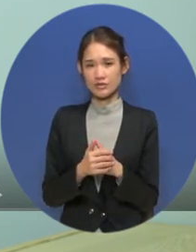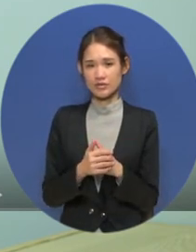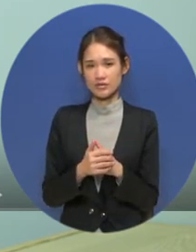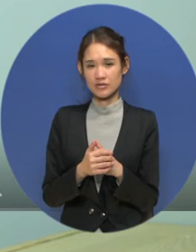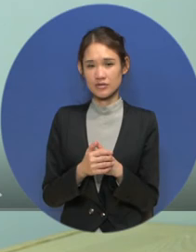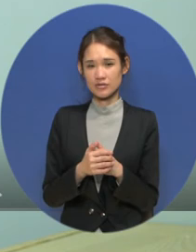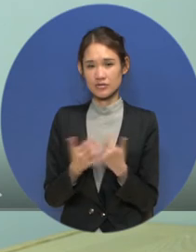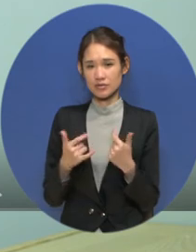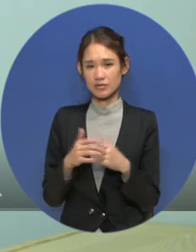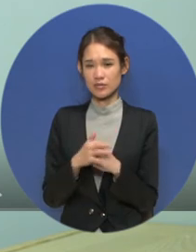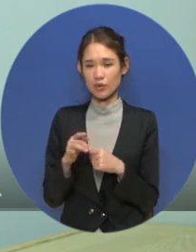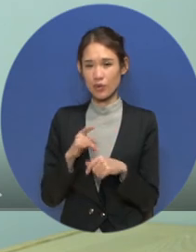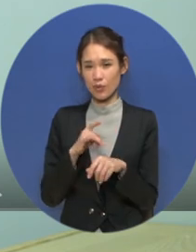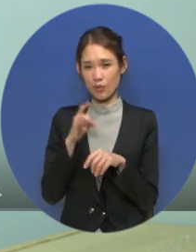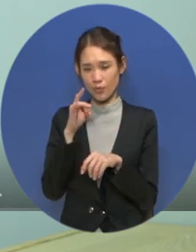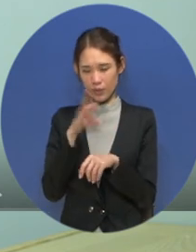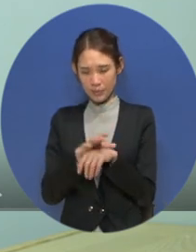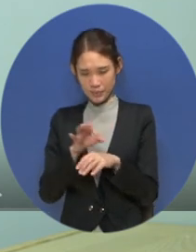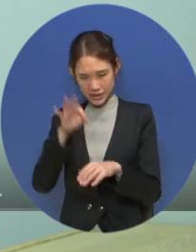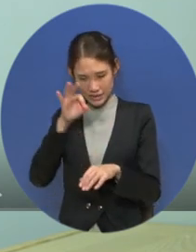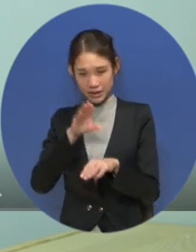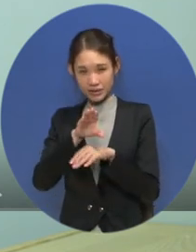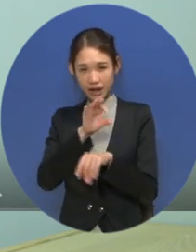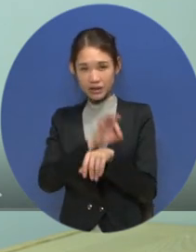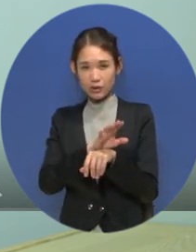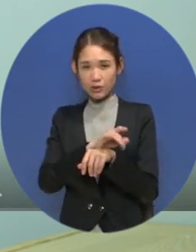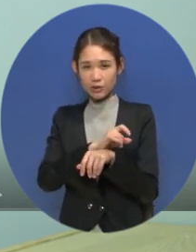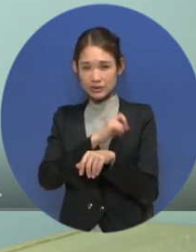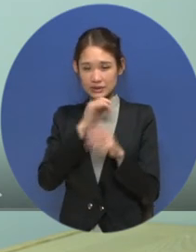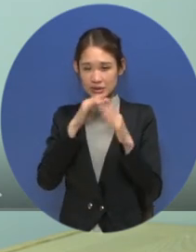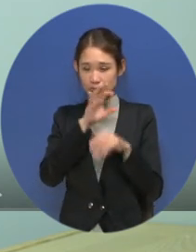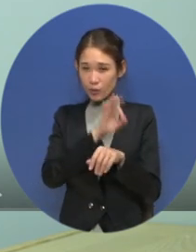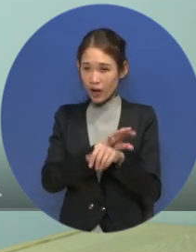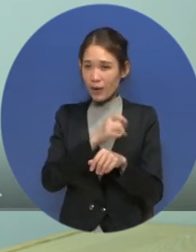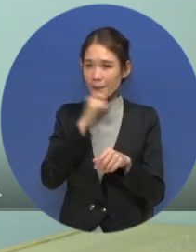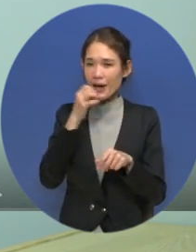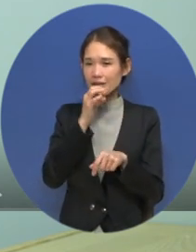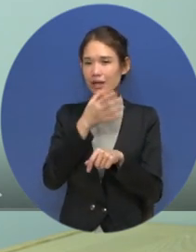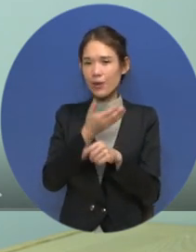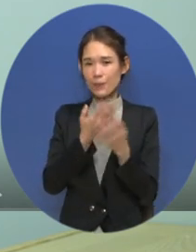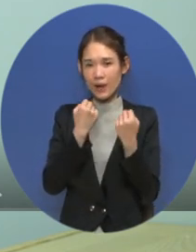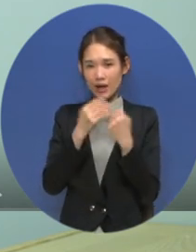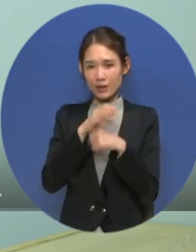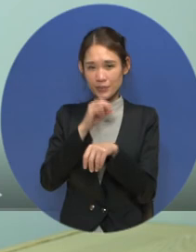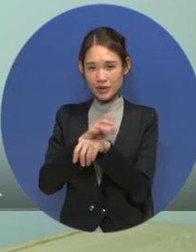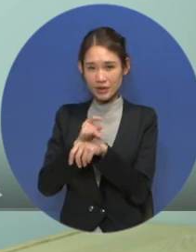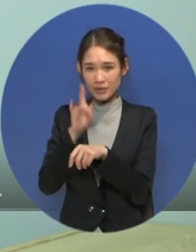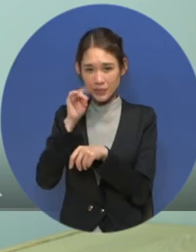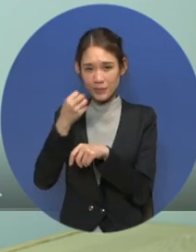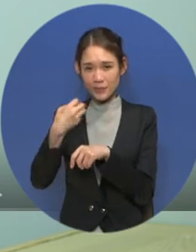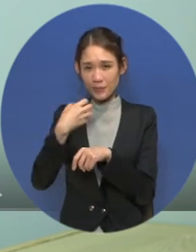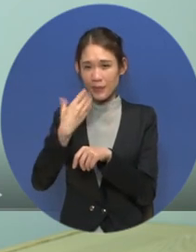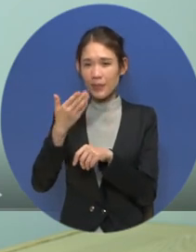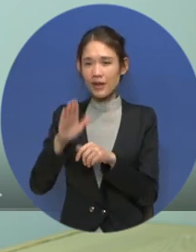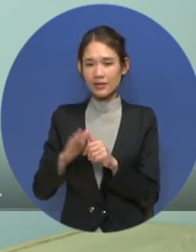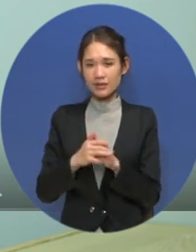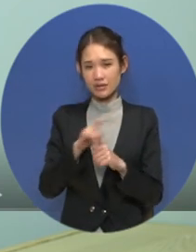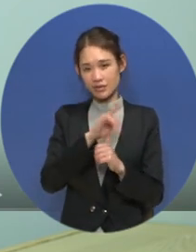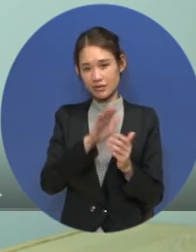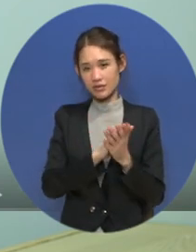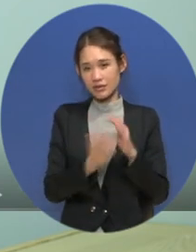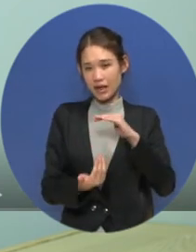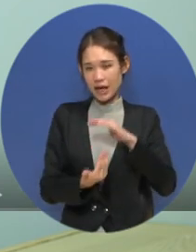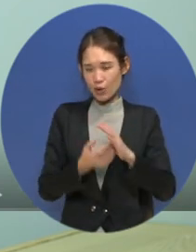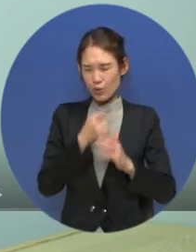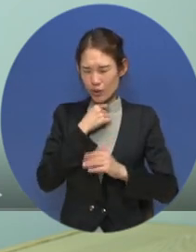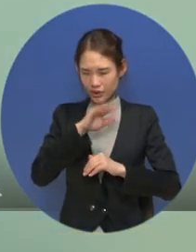사고 집을 사고 맛있는 거 많이 사 먹고 비싼 레고블록도 사고 싶다고 매일 얘기하는데 우리 친구들이 이루고